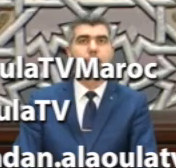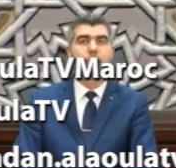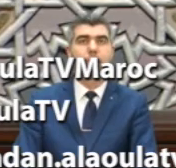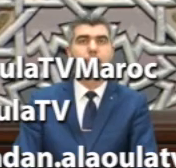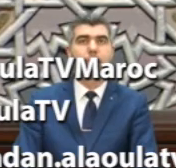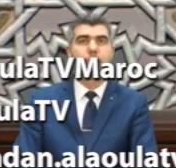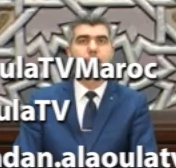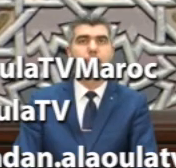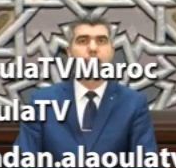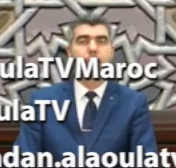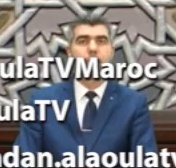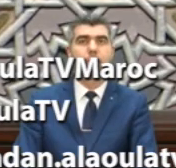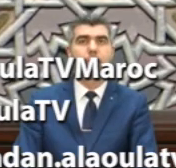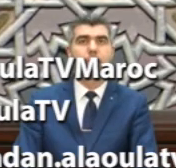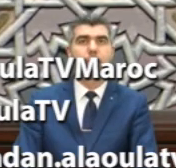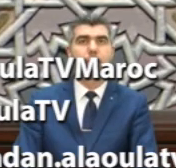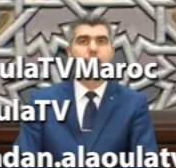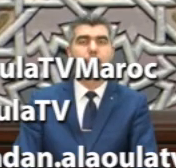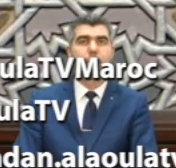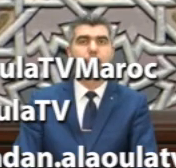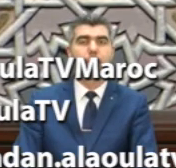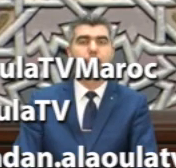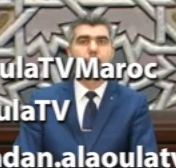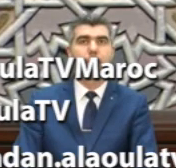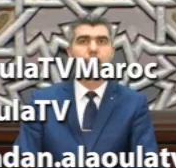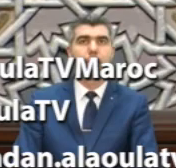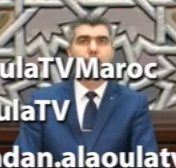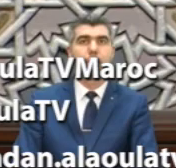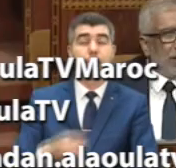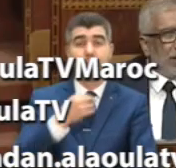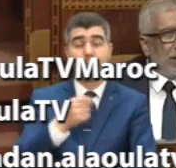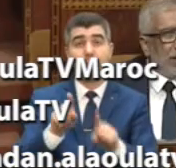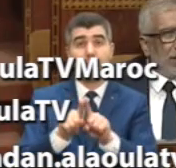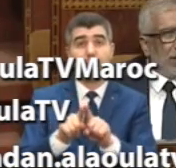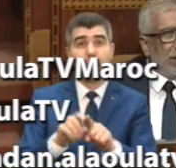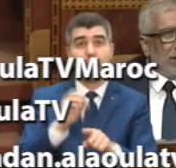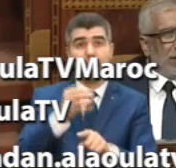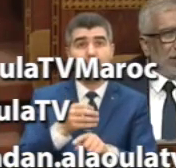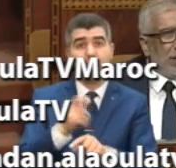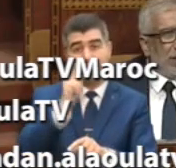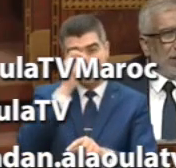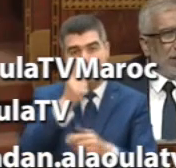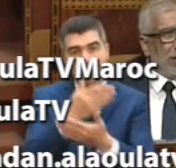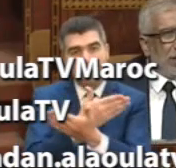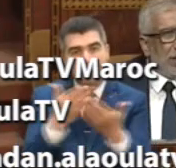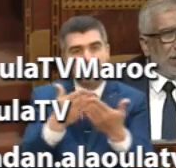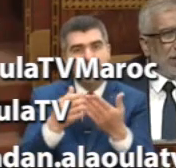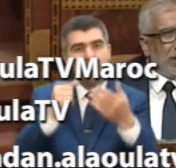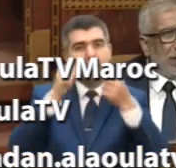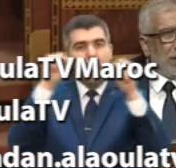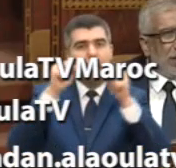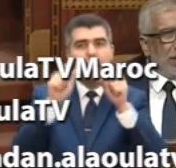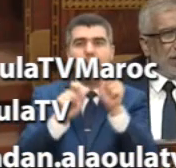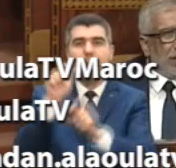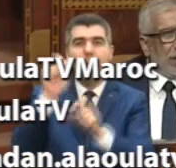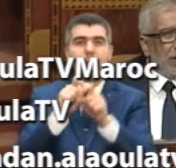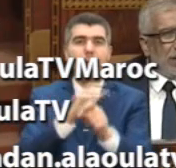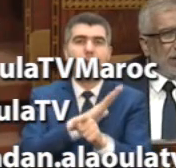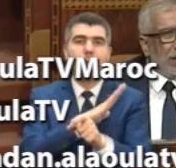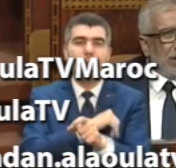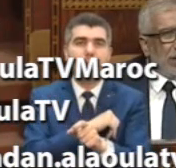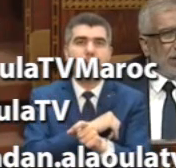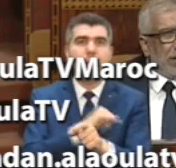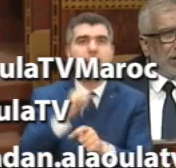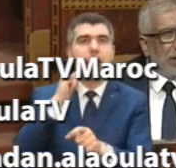صاحب السؤال، صاحب التعقيب، تفضل. أريد أن أتمم تحية الشعب الفلسطيني الصامد، رغم هذه الغطرسة